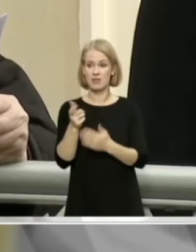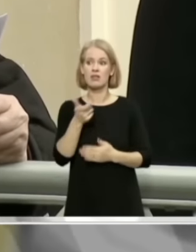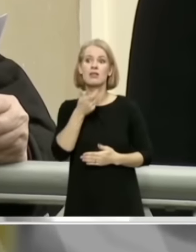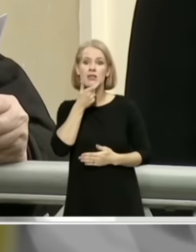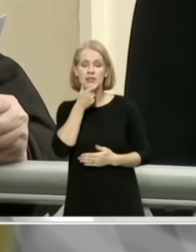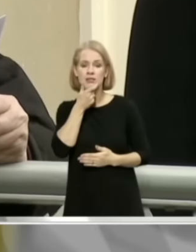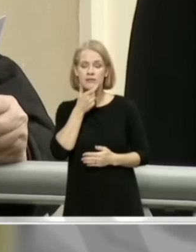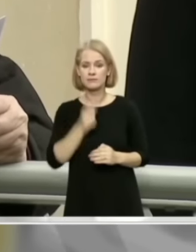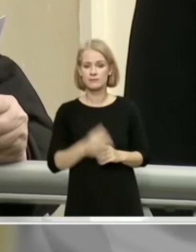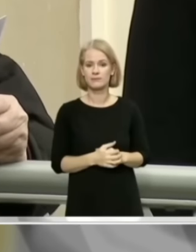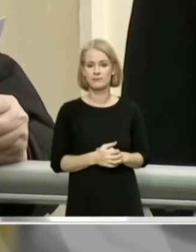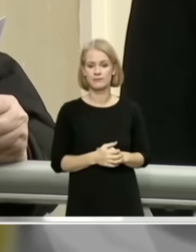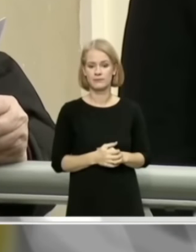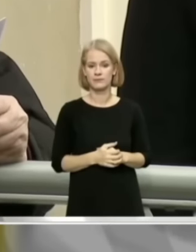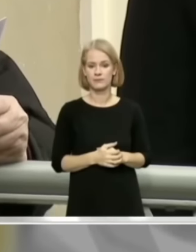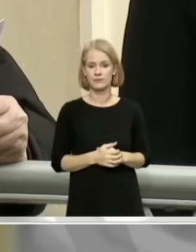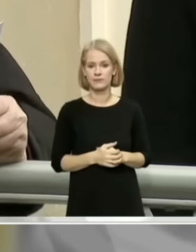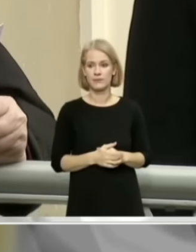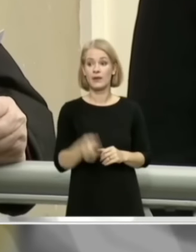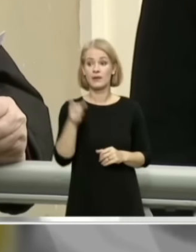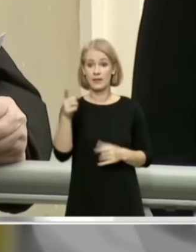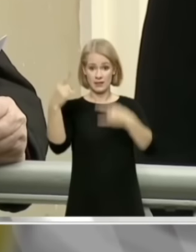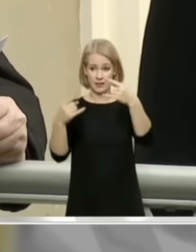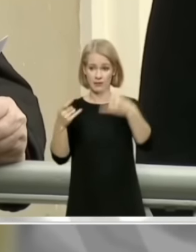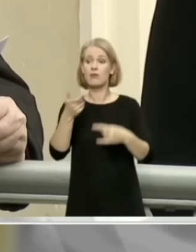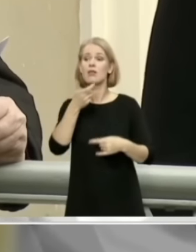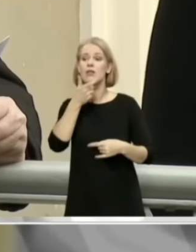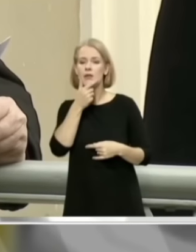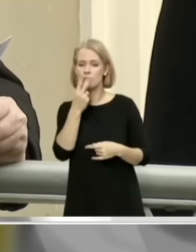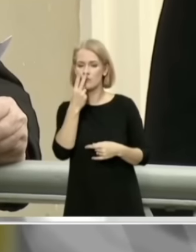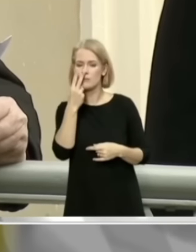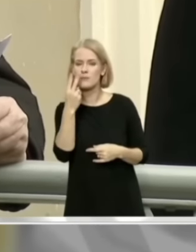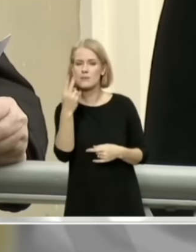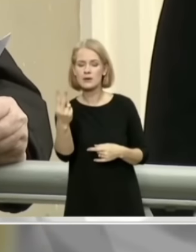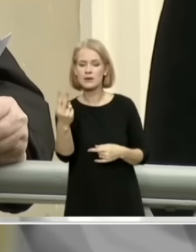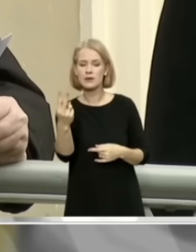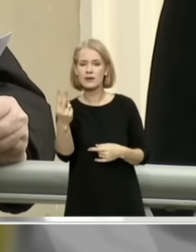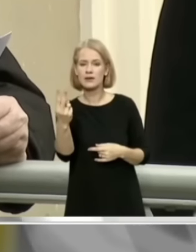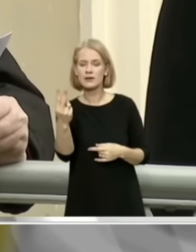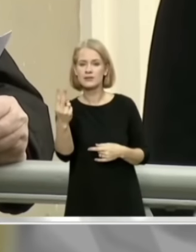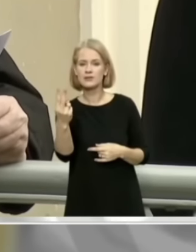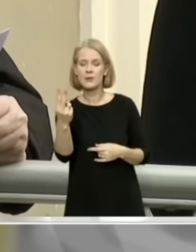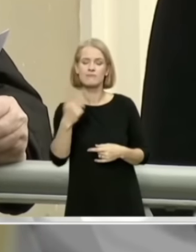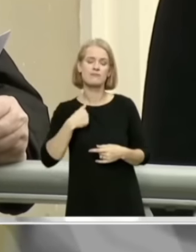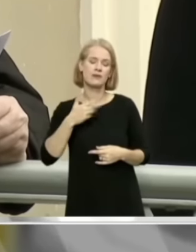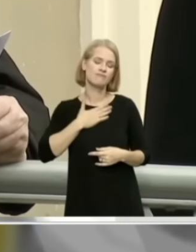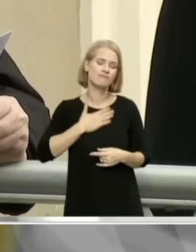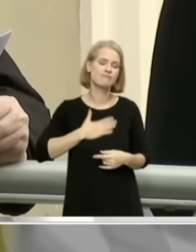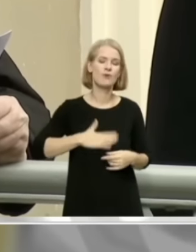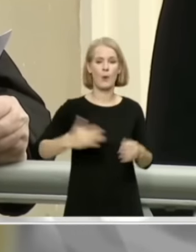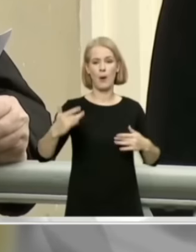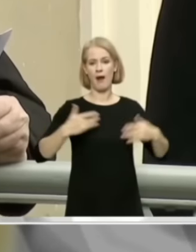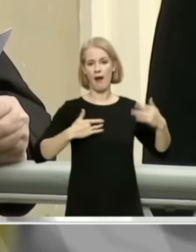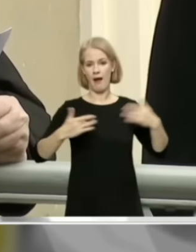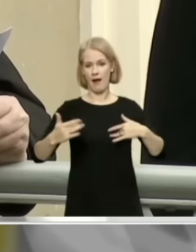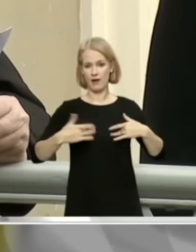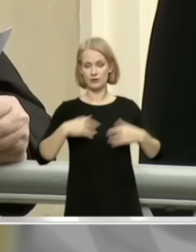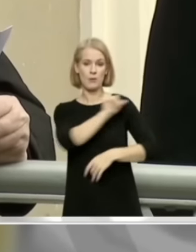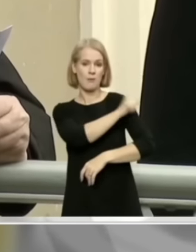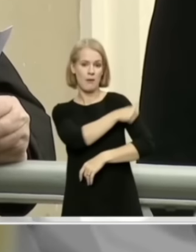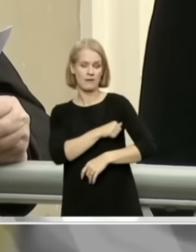Joje mačiau ir savo nuo seno mėgiamą aktorių Remigijų